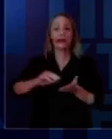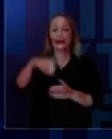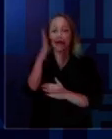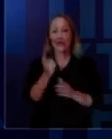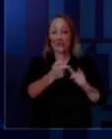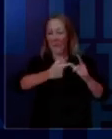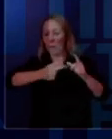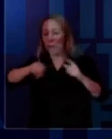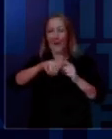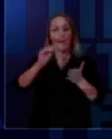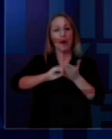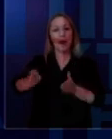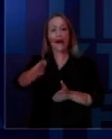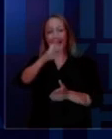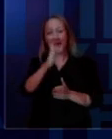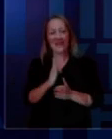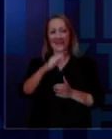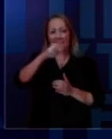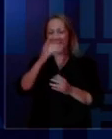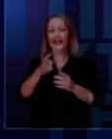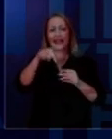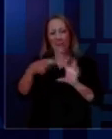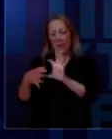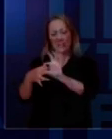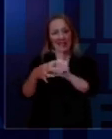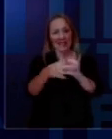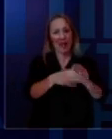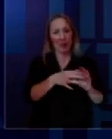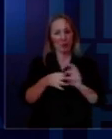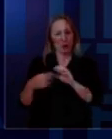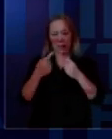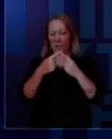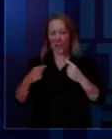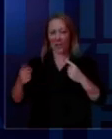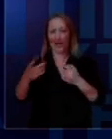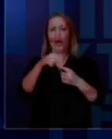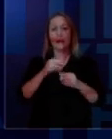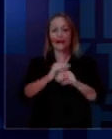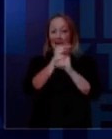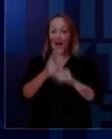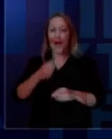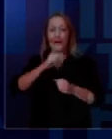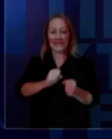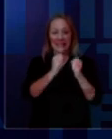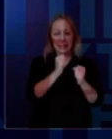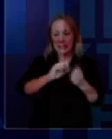κρίσεις. Κρίσεις που διαπλέκονται μεταξύ τους, τροφοδοτεί η μία την άλλη